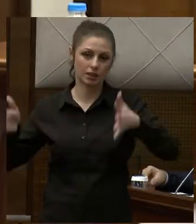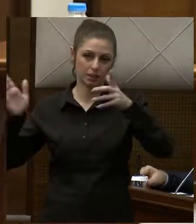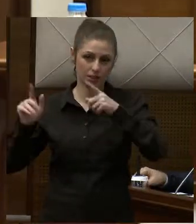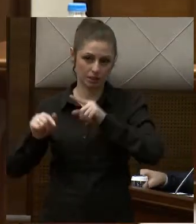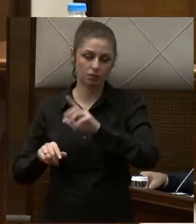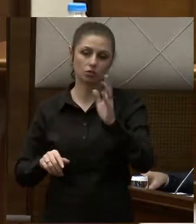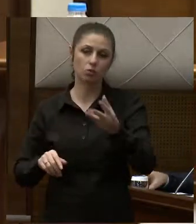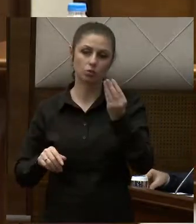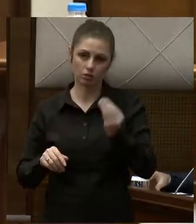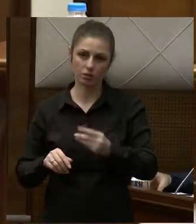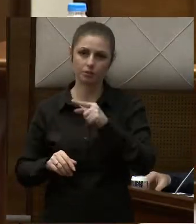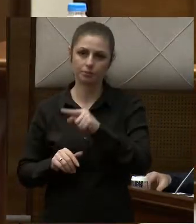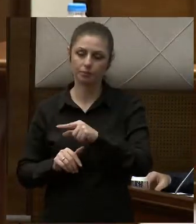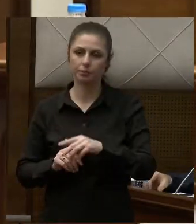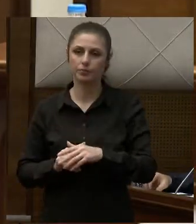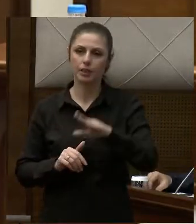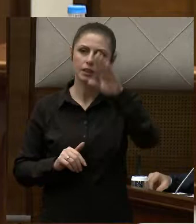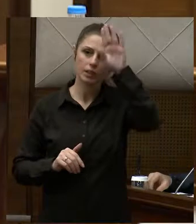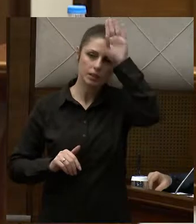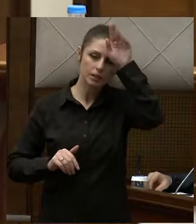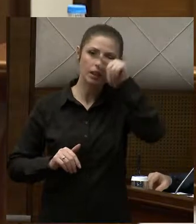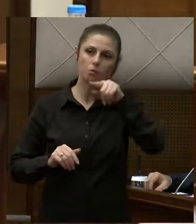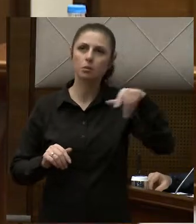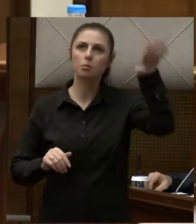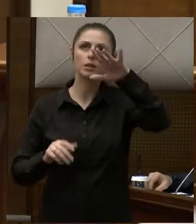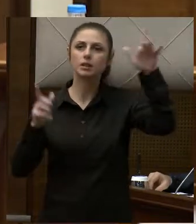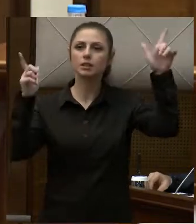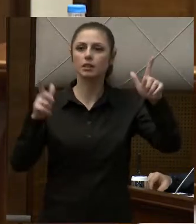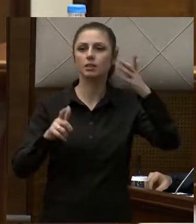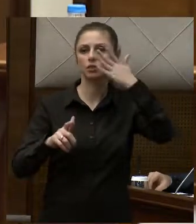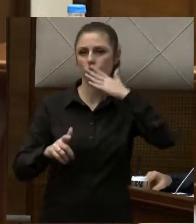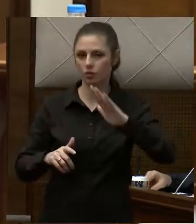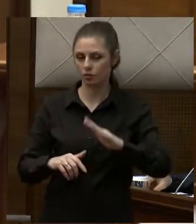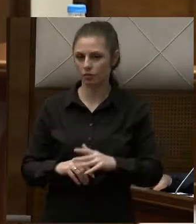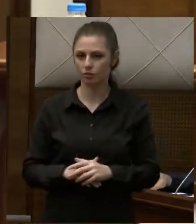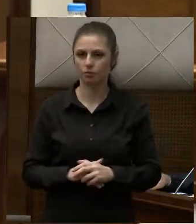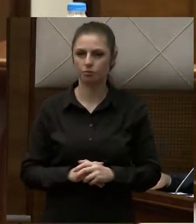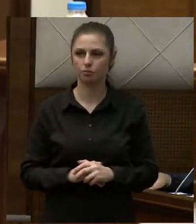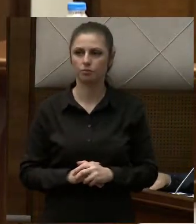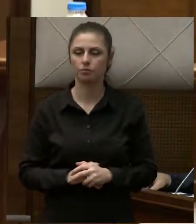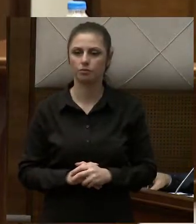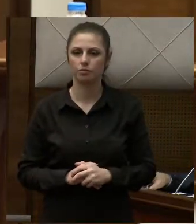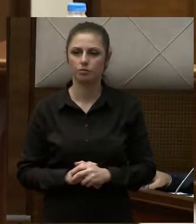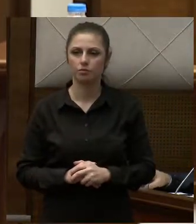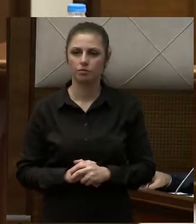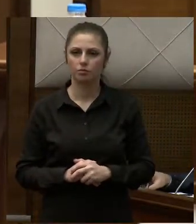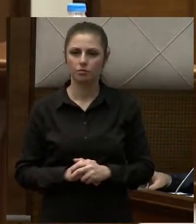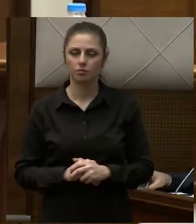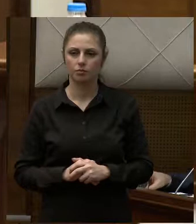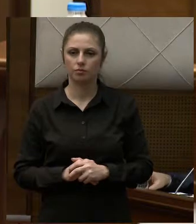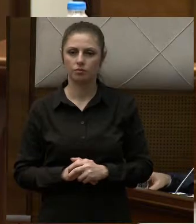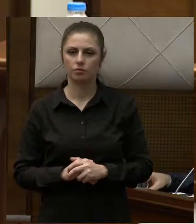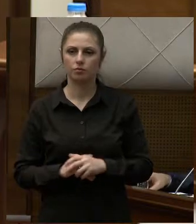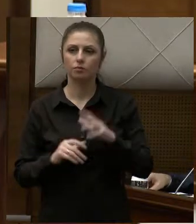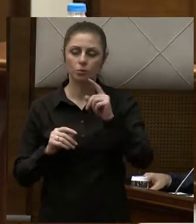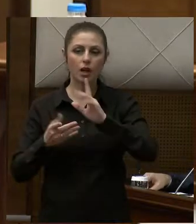nimet. Yani İstanbul'da başka yer yok. Getirip meskun mahallenin içerisine. Bu da